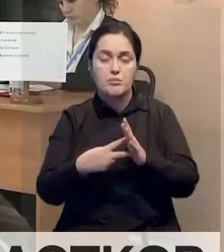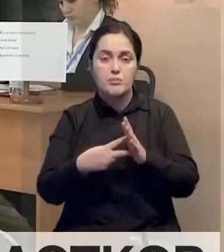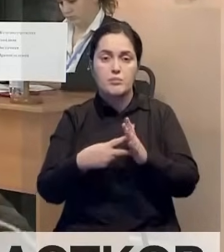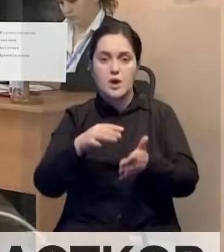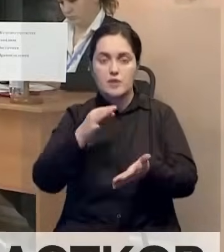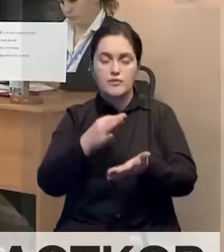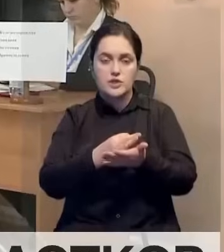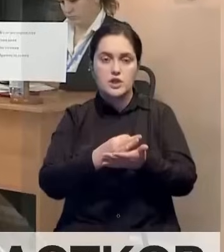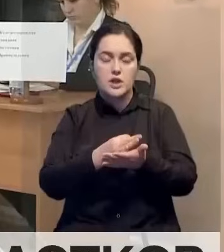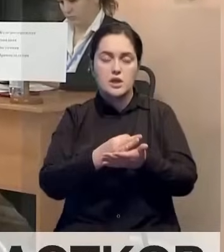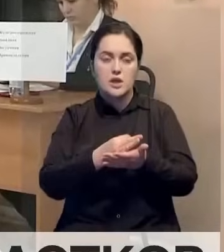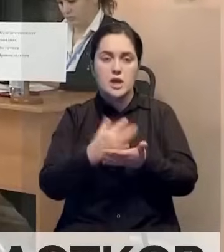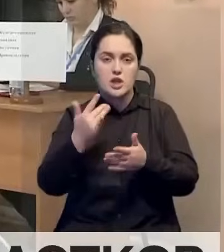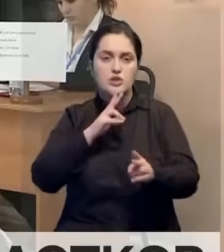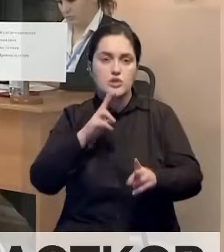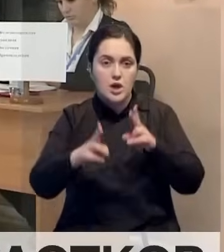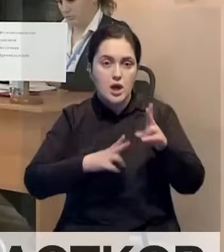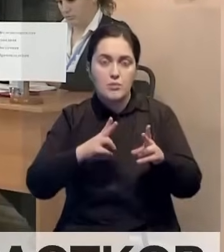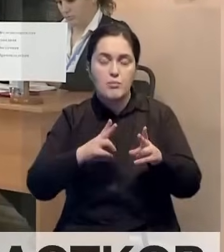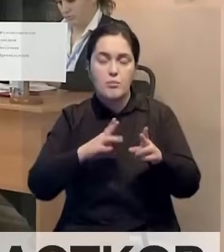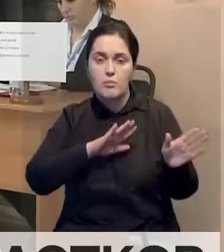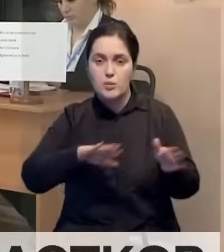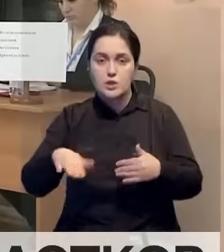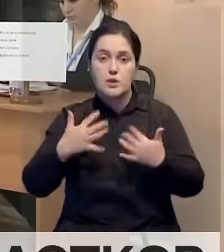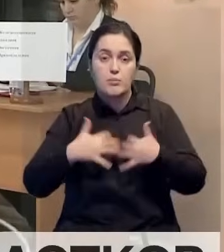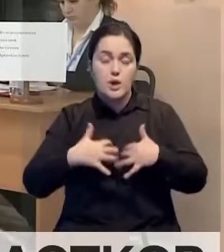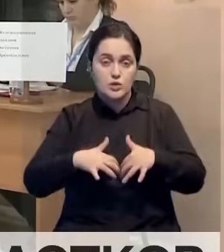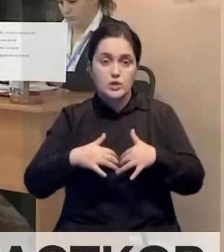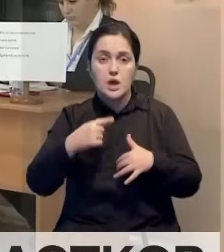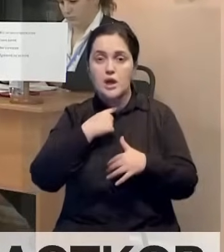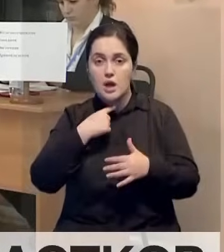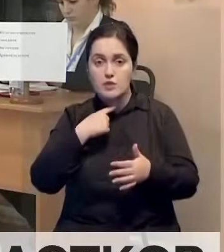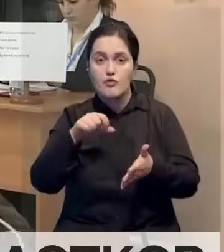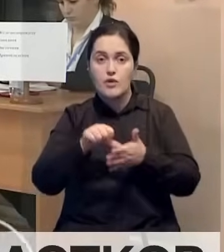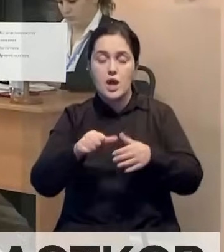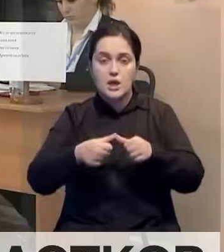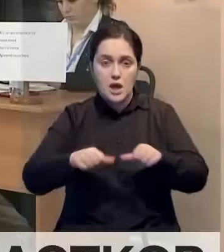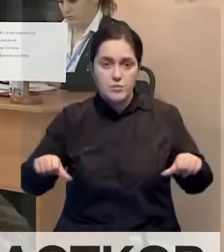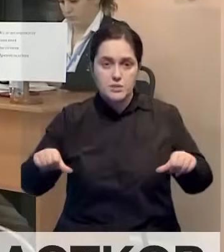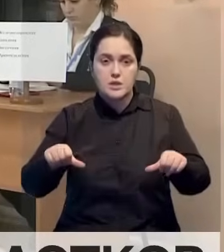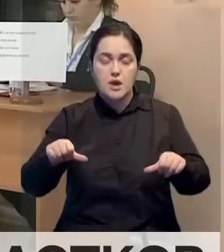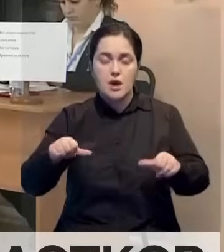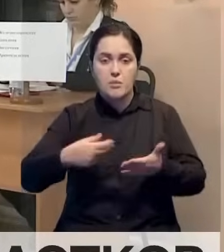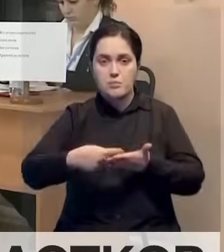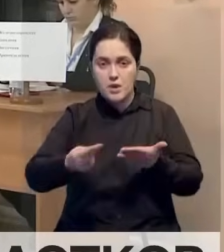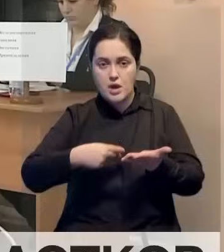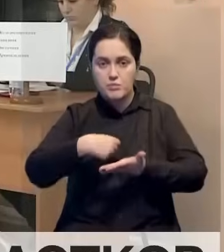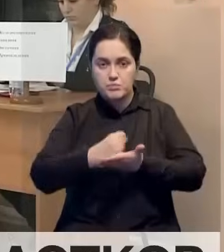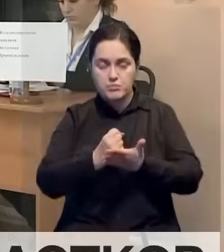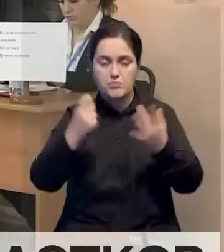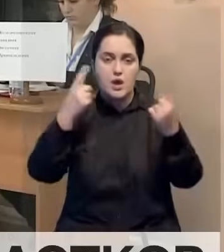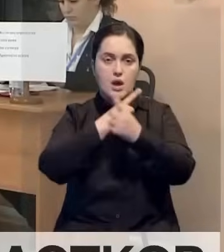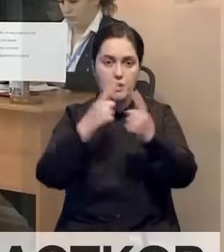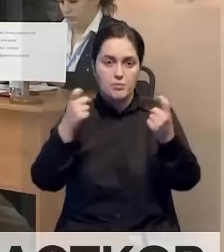отвечали их чаяниям. После подсчета голосов результаты члены комиссии запротоколируют и огласят. Потом